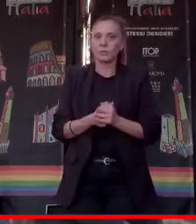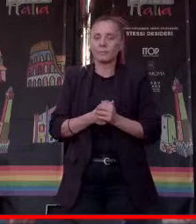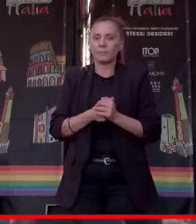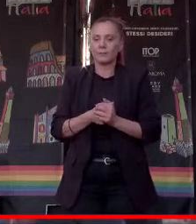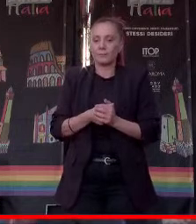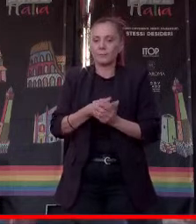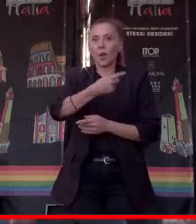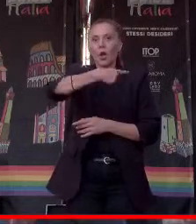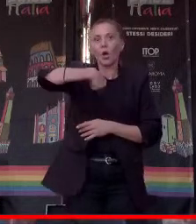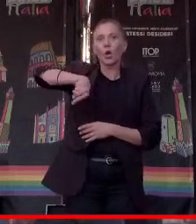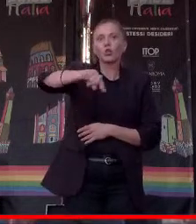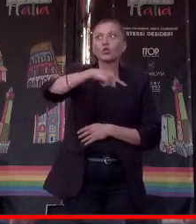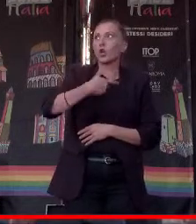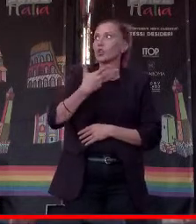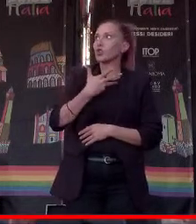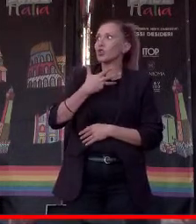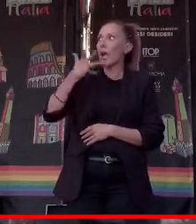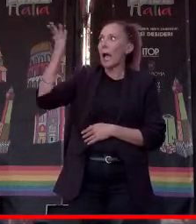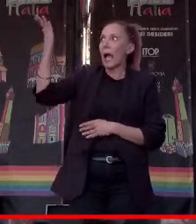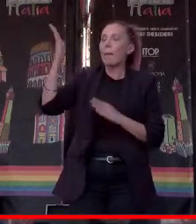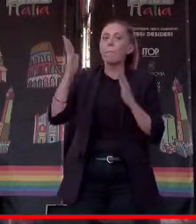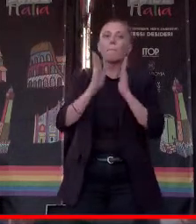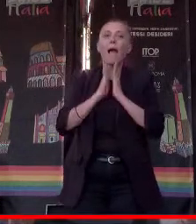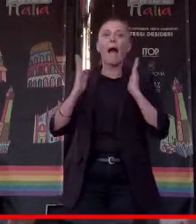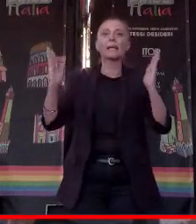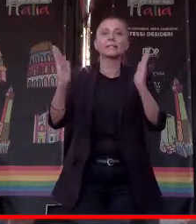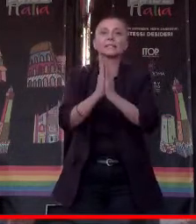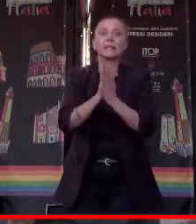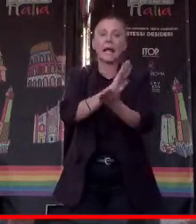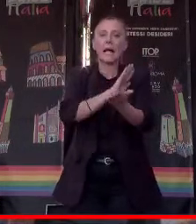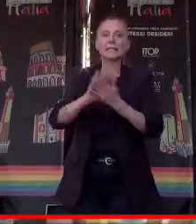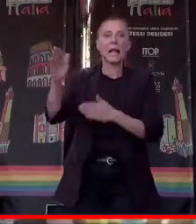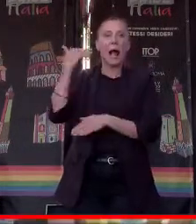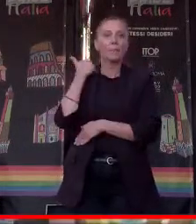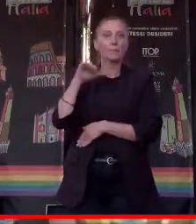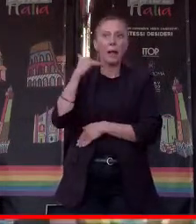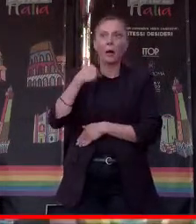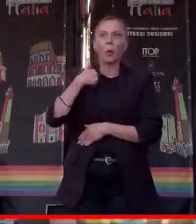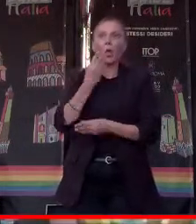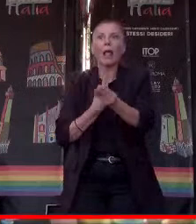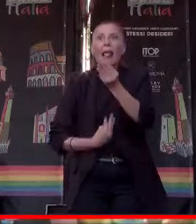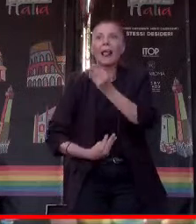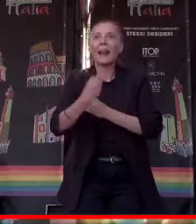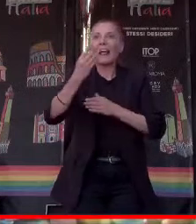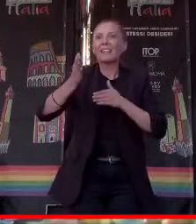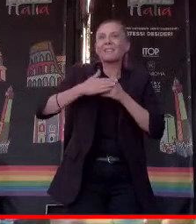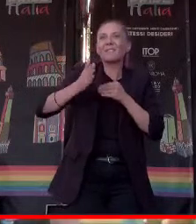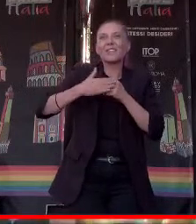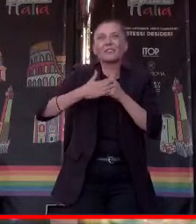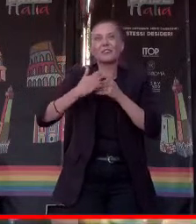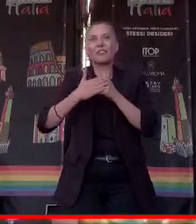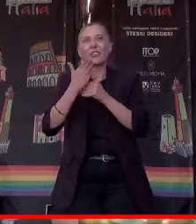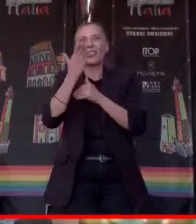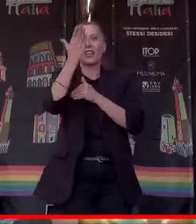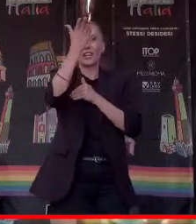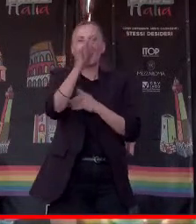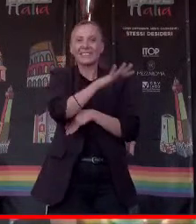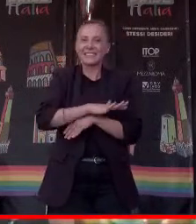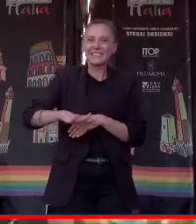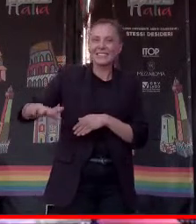Siamo di fronte alla Basilica di San Paolo, io sono nato a poche centinaia di metri da qua, questo spazio